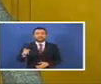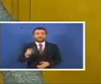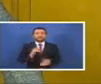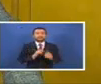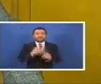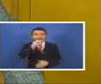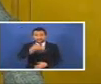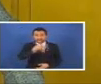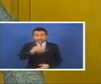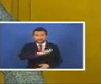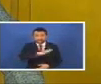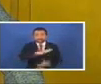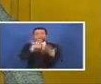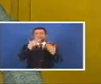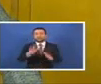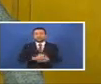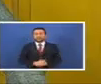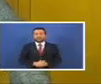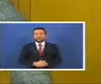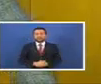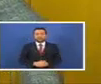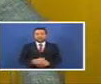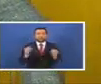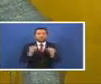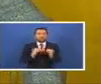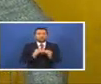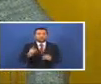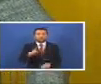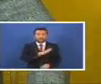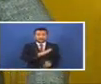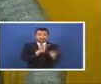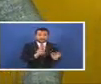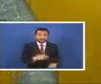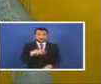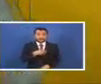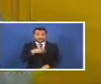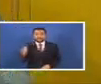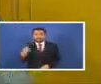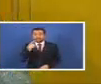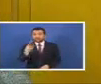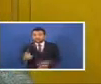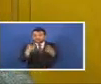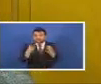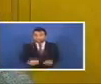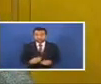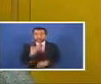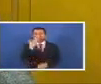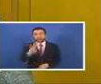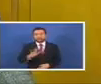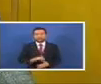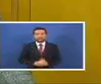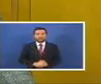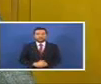Savunması alınıyor mu? Yok. Suçu varsa kendisine söyleniyor mu?